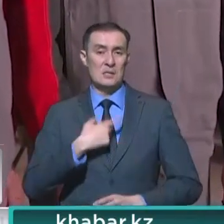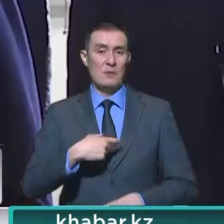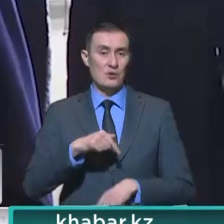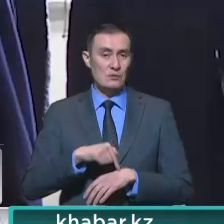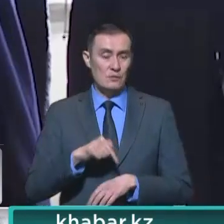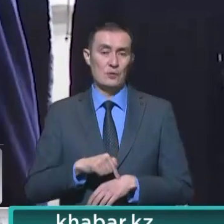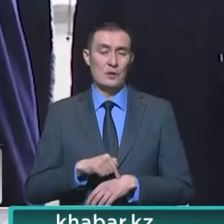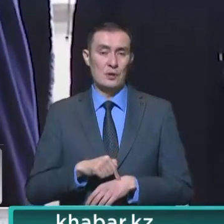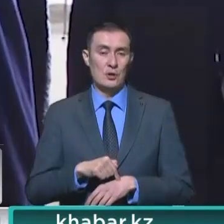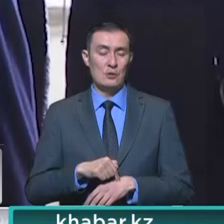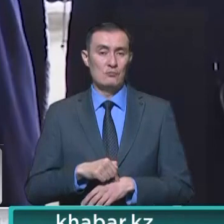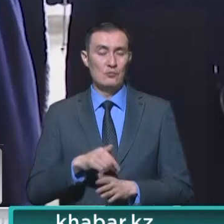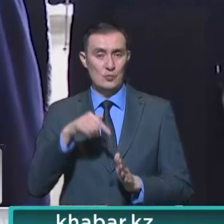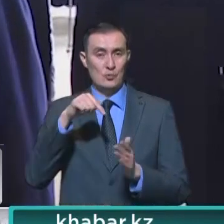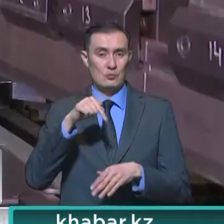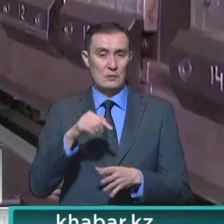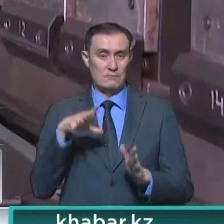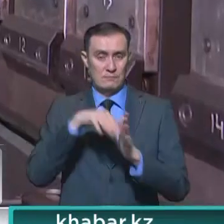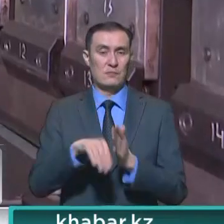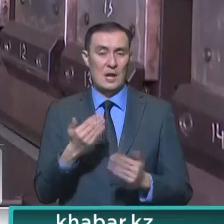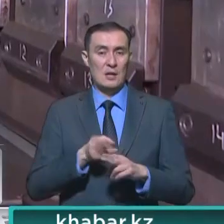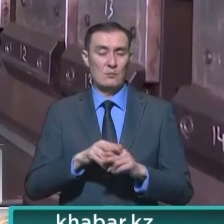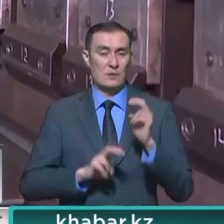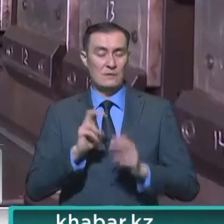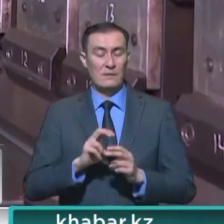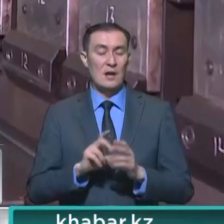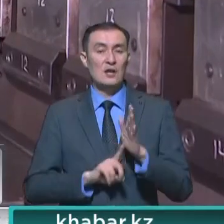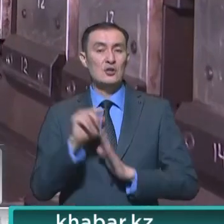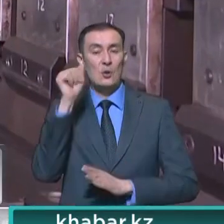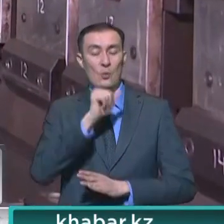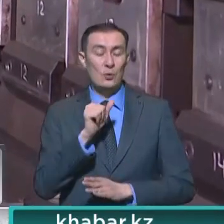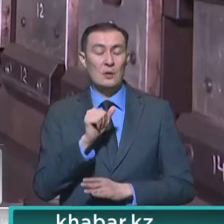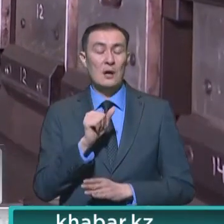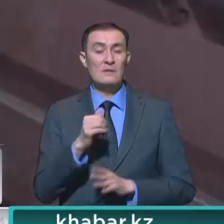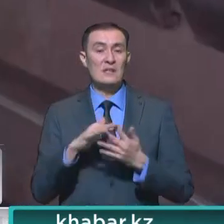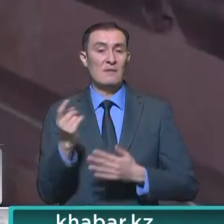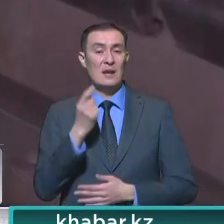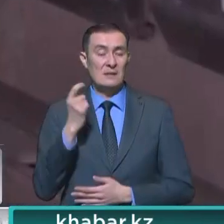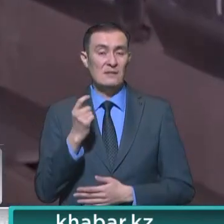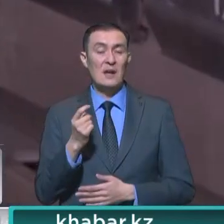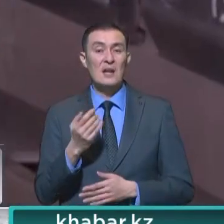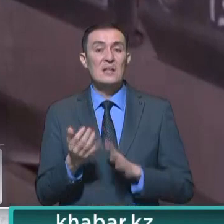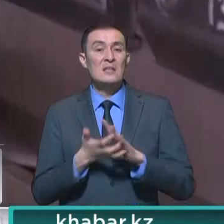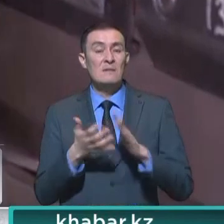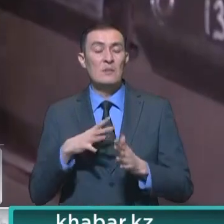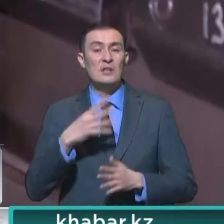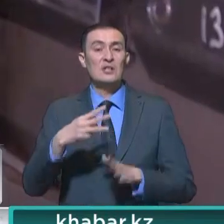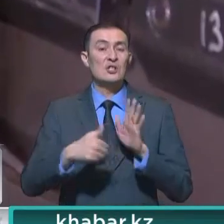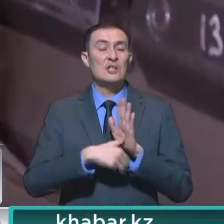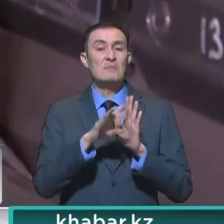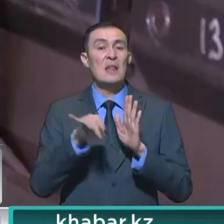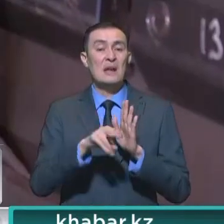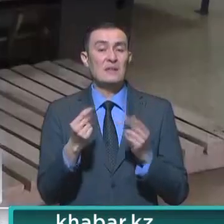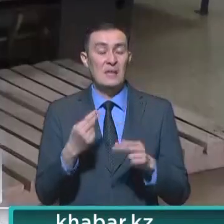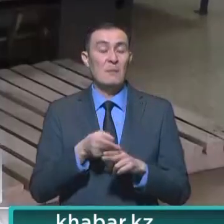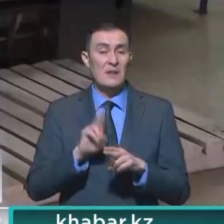свою сопричастность к большому делу. По итогам года аграрии только Акмолинского региона в целом недосубсидированы на 36 миллиардов